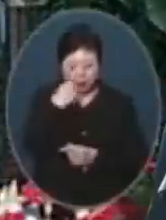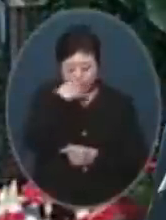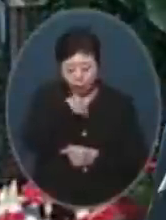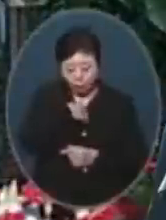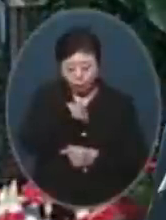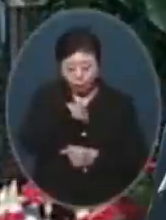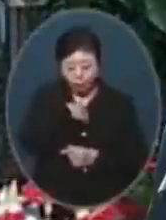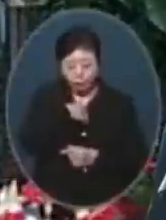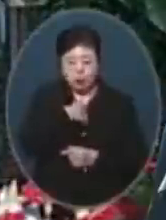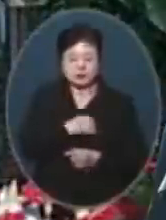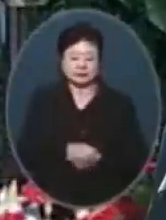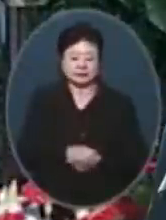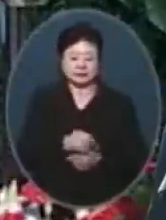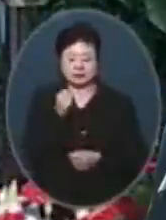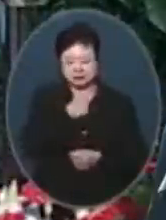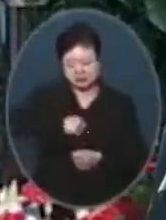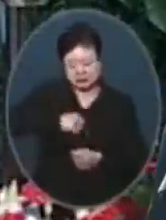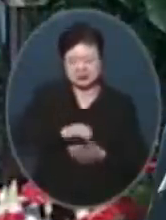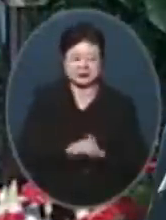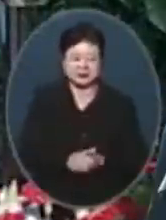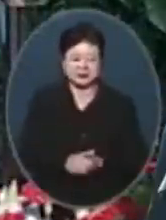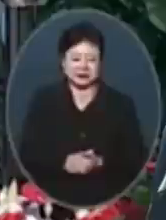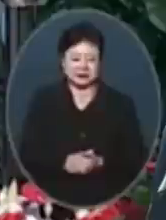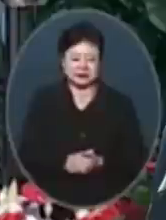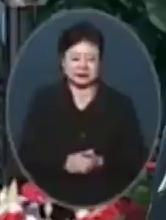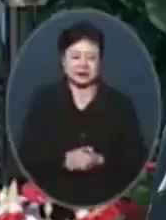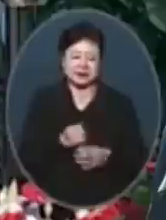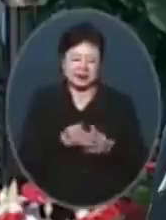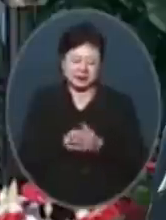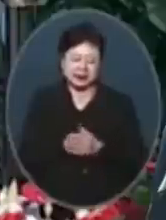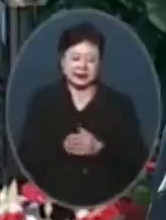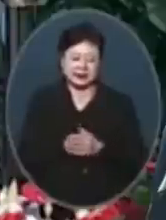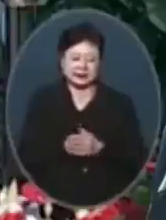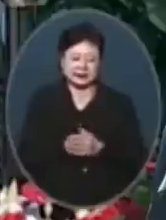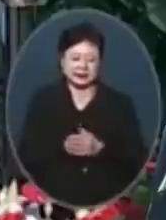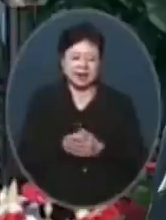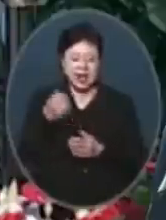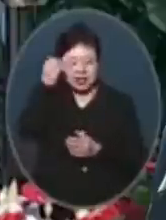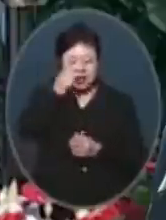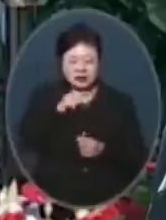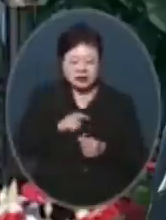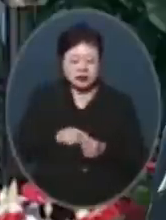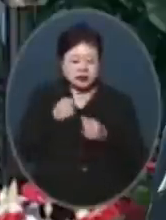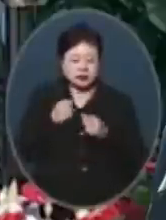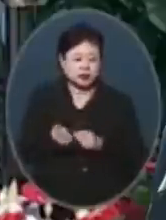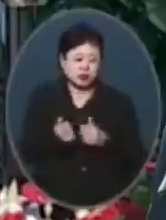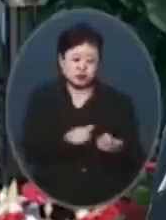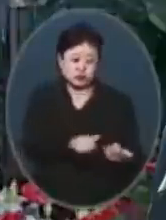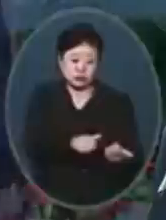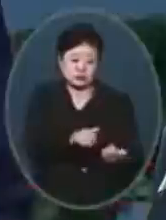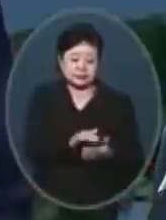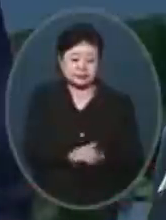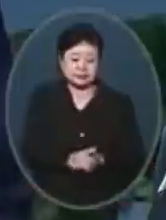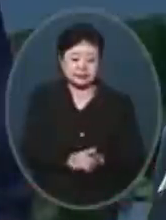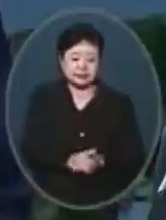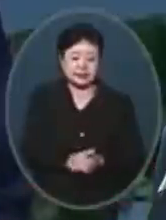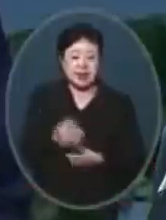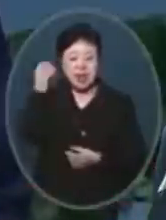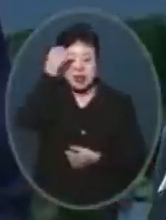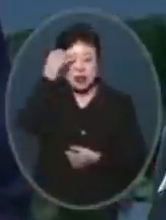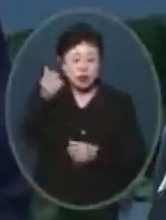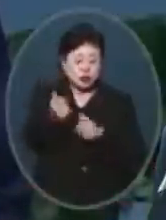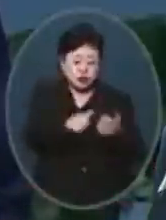하나님을 거역하고 말았습니다. 그런 영으로 저들의 영적 존재는 죽음, 영혼이